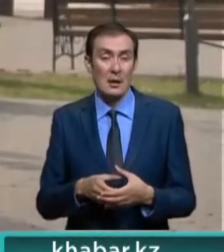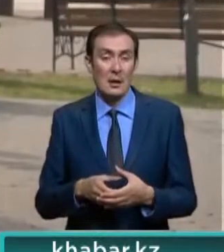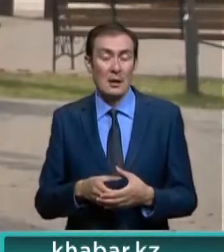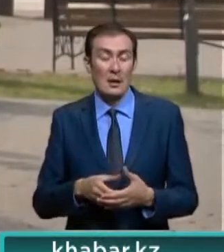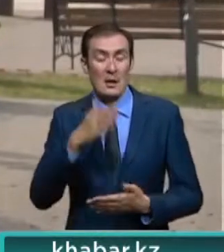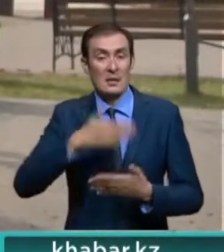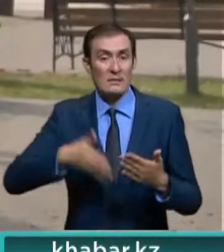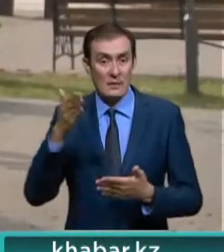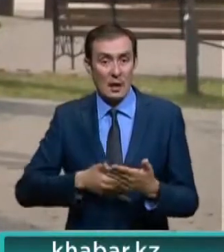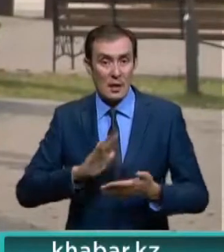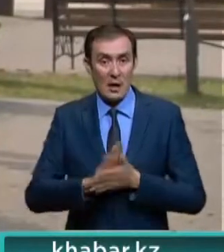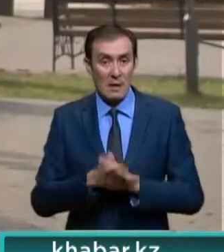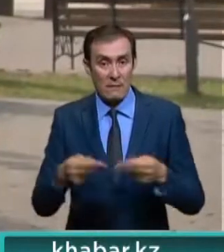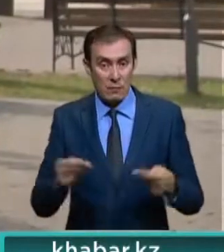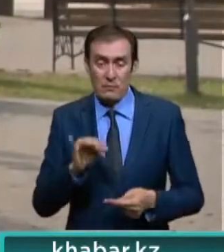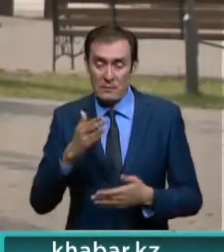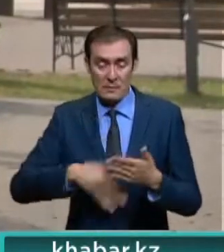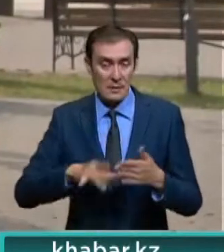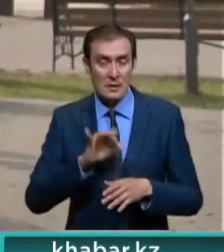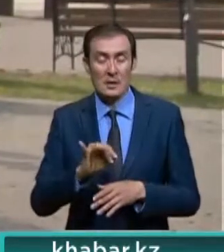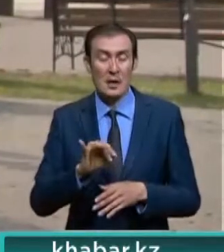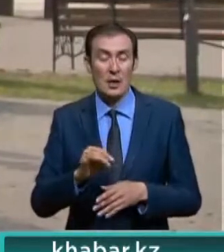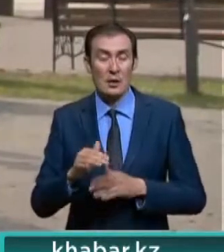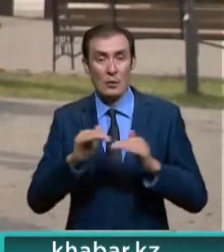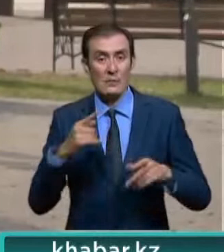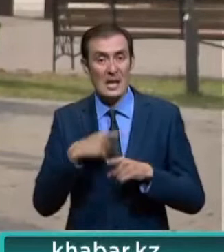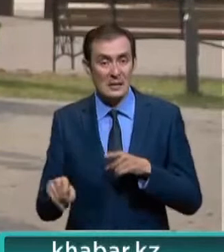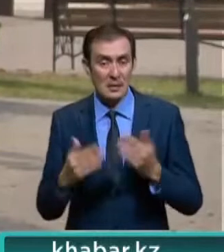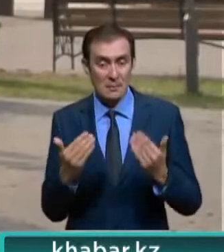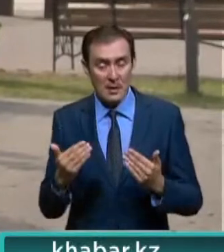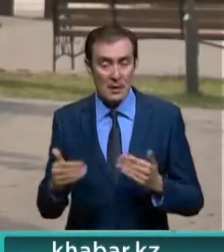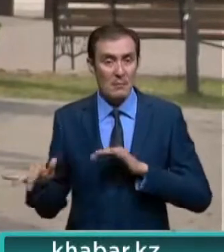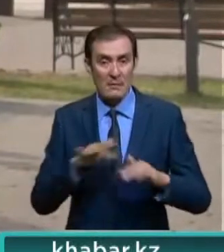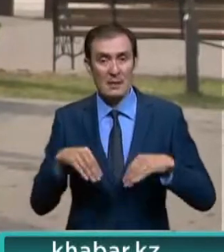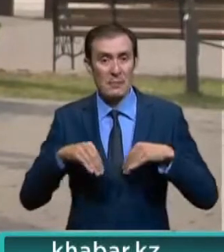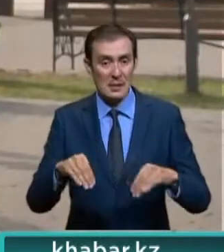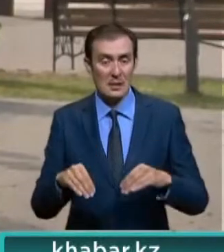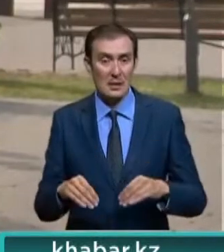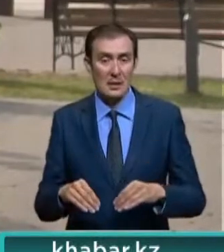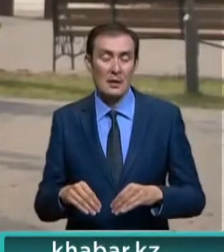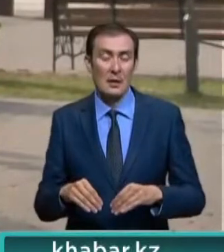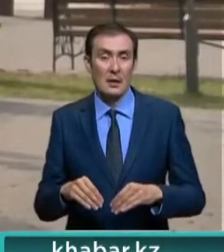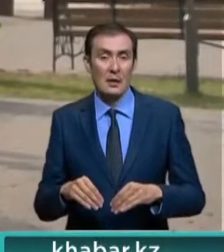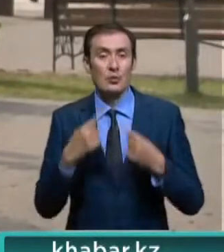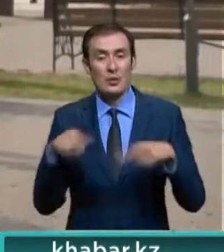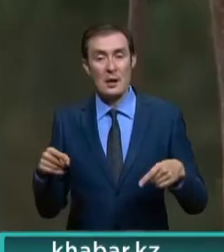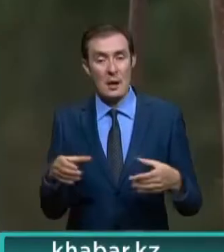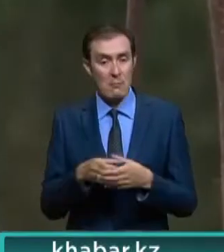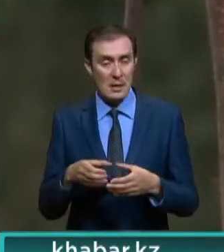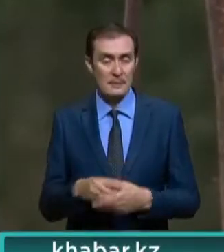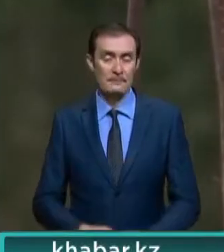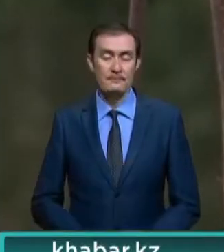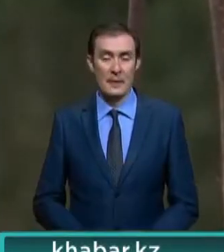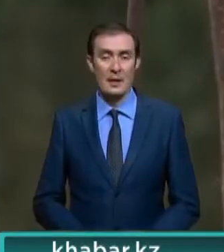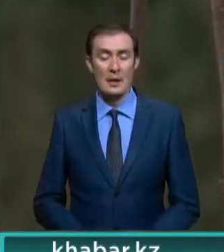поводу и решать уже на местном уровне, чтобы экстренно проводить посадки уже силами других подрядчиков.